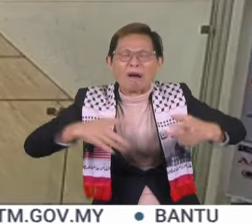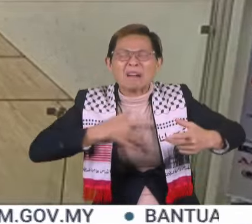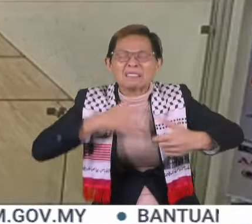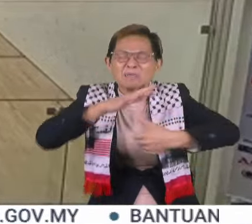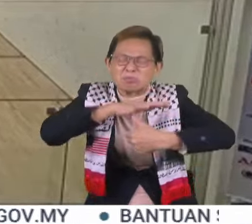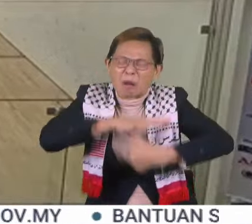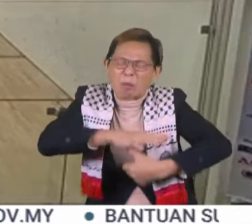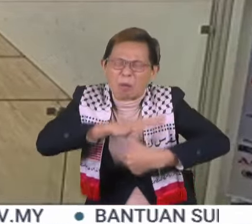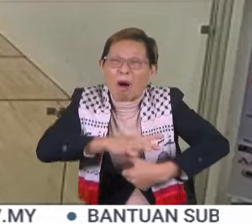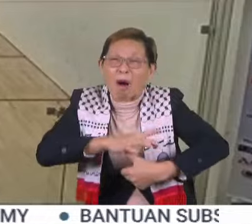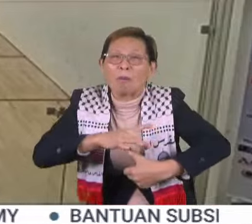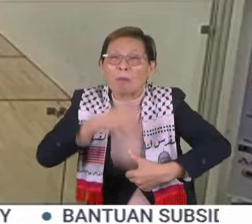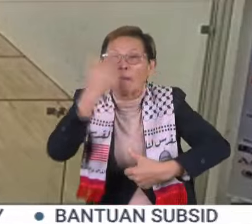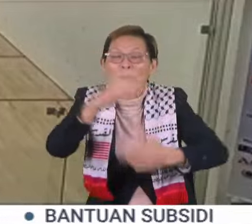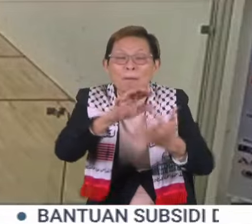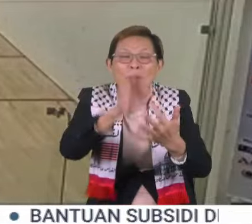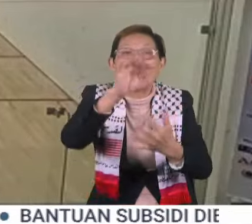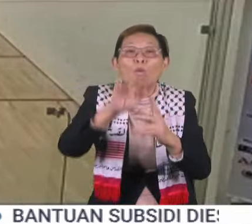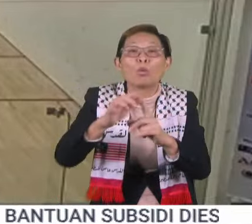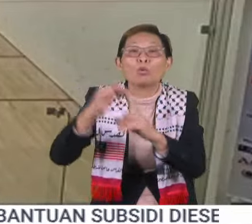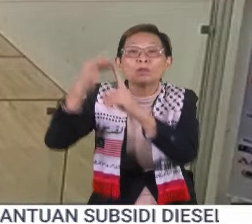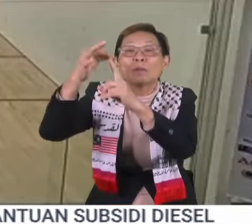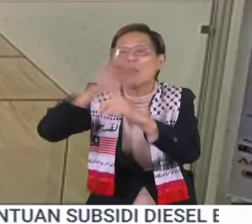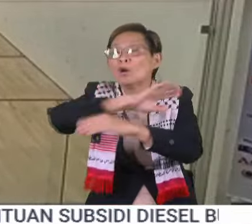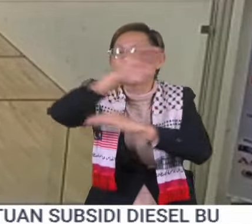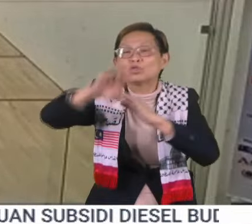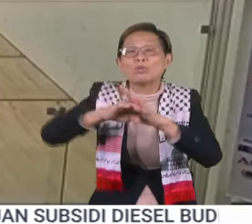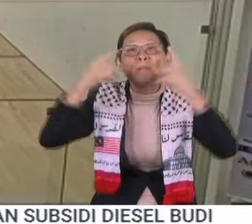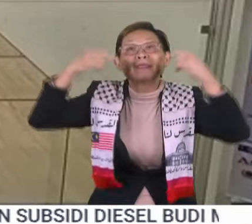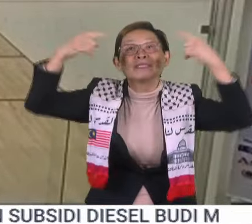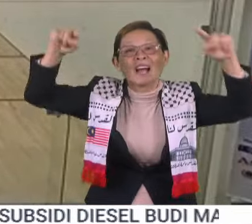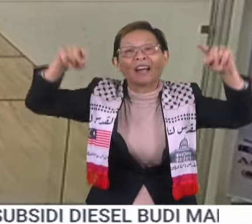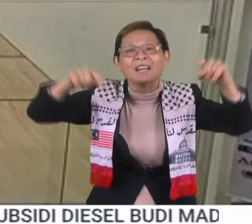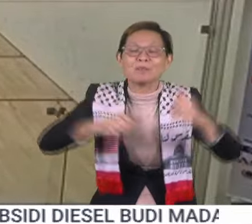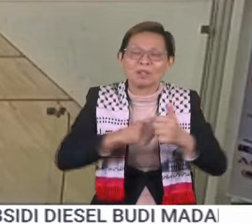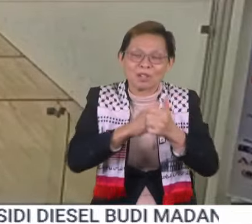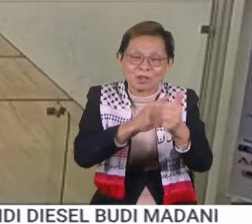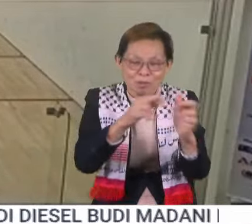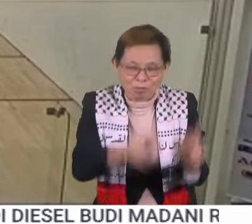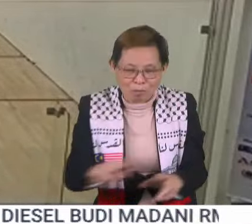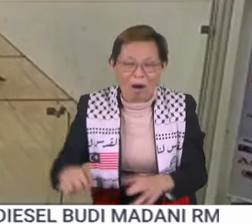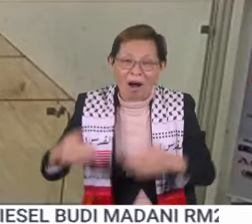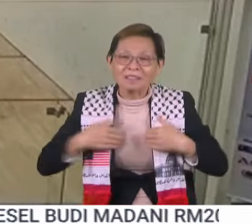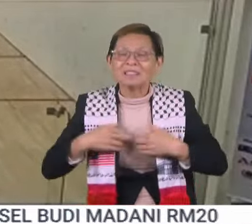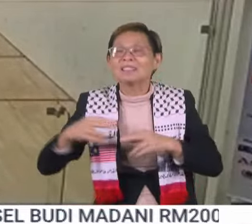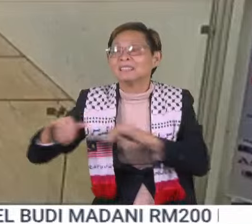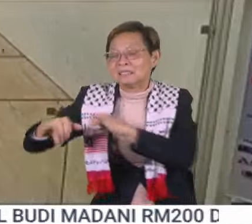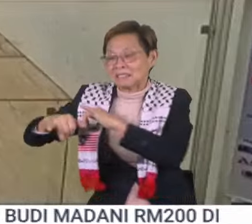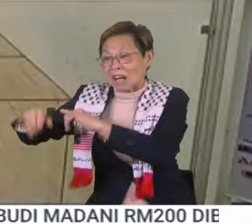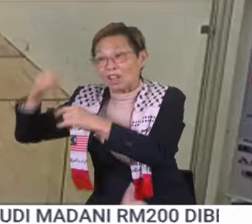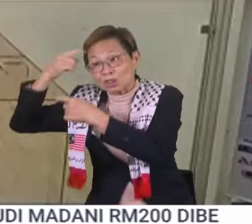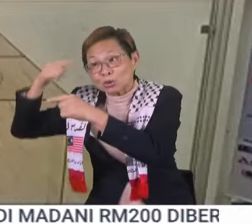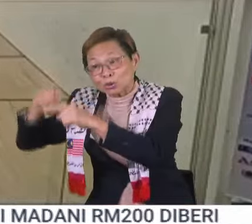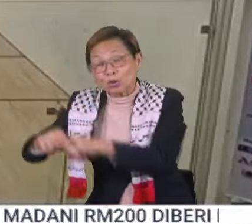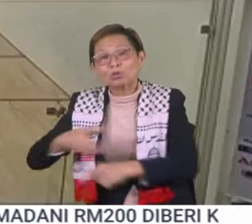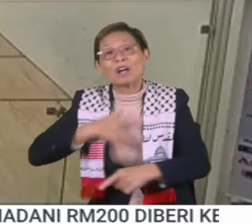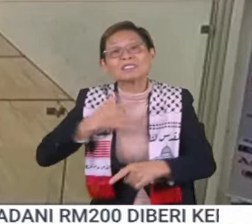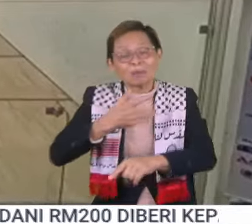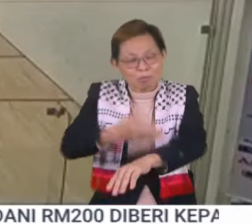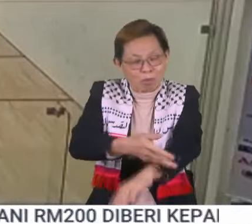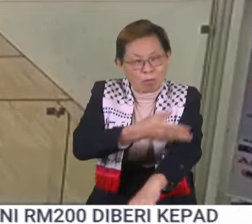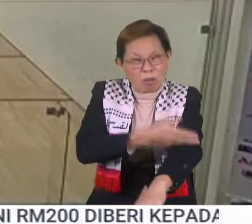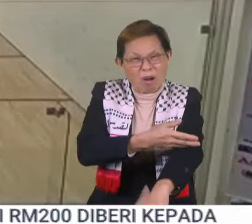tertekan dirasai sebagai pilihan utama namun segalanya berhasil mengikut perancangan. Turut senada Aifa yang merasakan prestasi